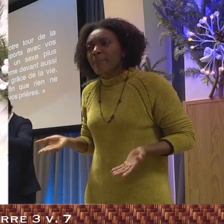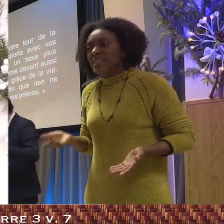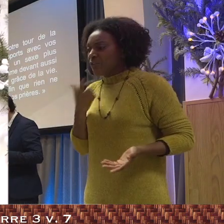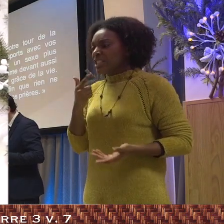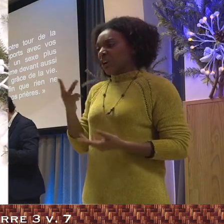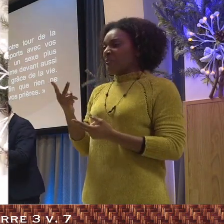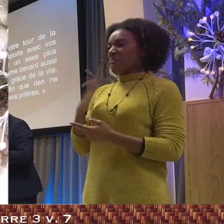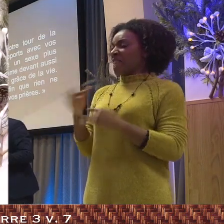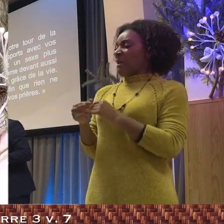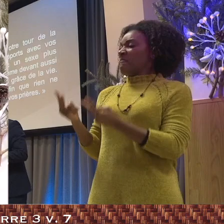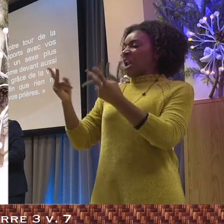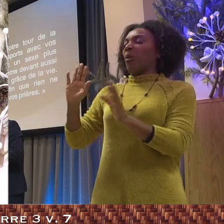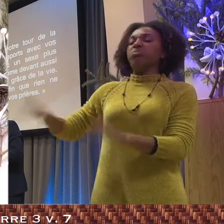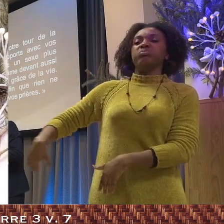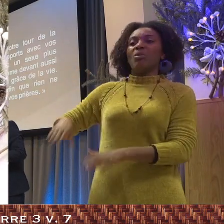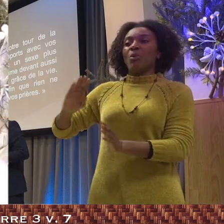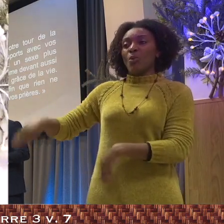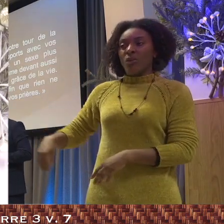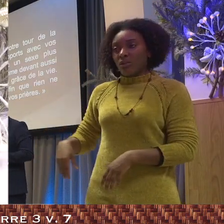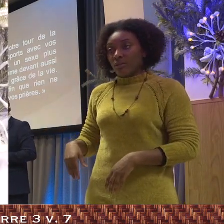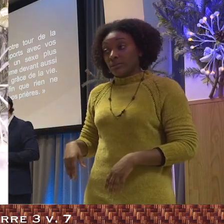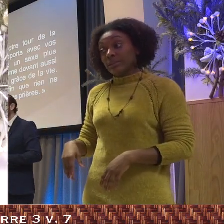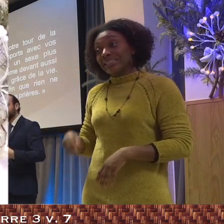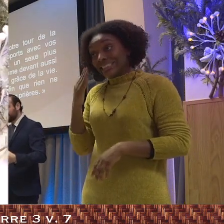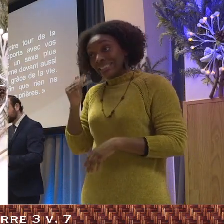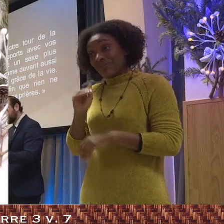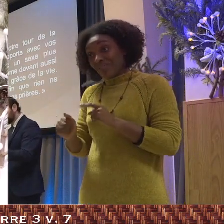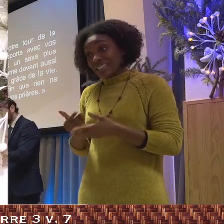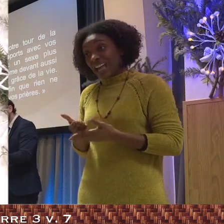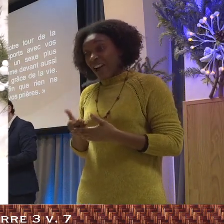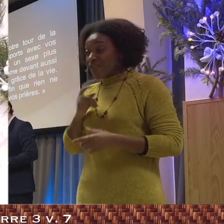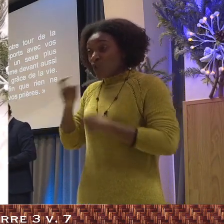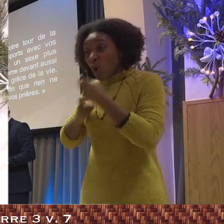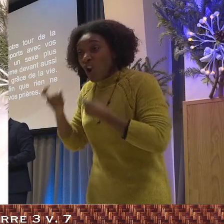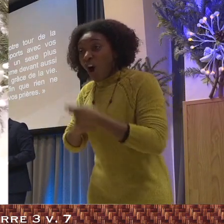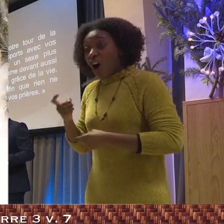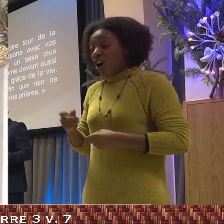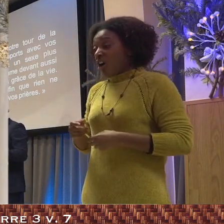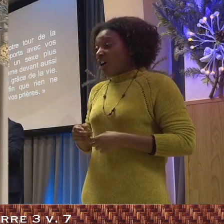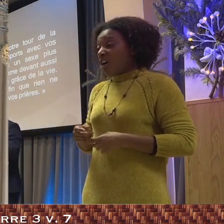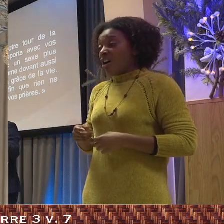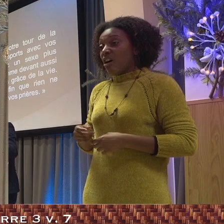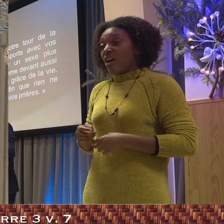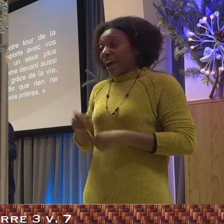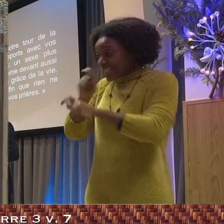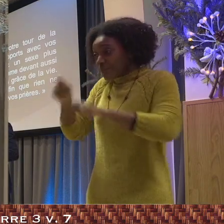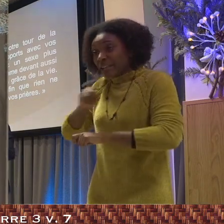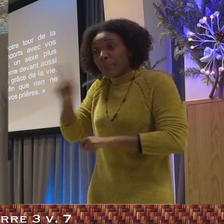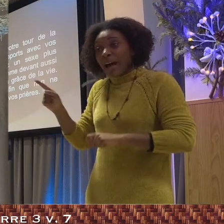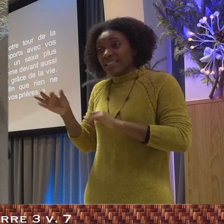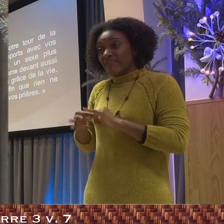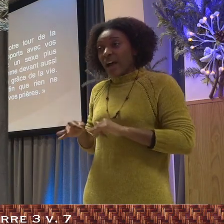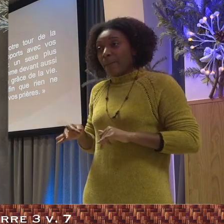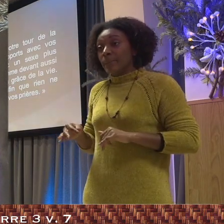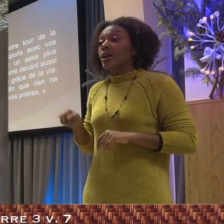mettre en valeur, de la bénir, de dire du bien d'elle. Un mari qui serait violent, un mari qui ne respecte pas sa femme,